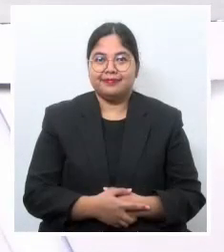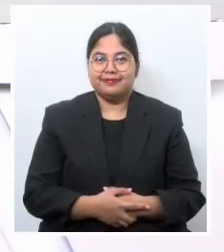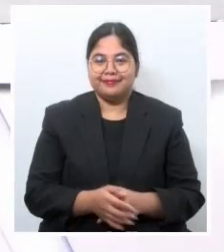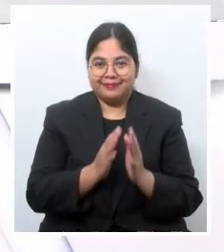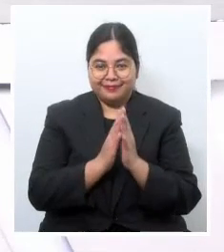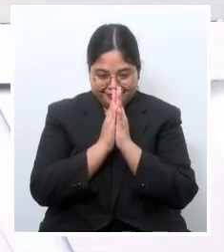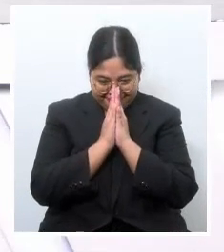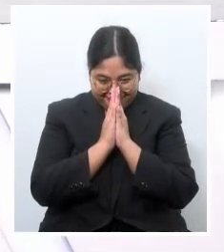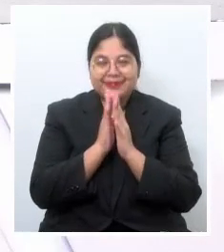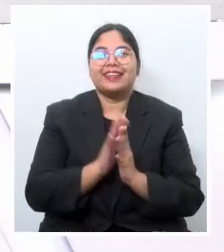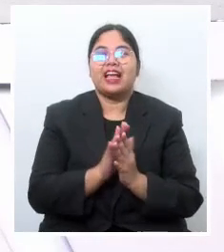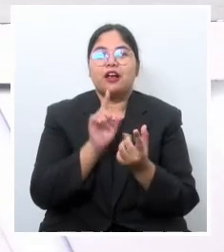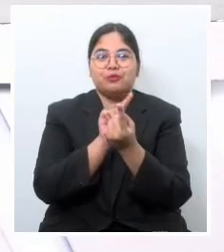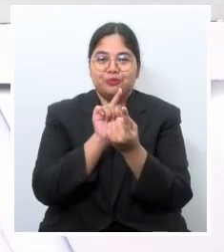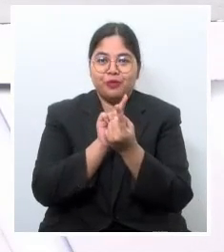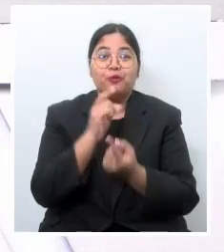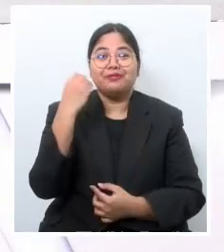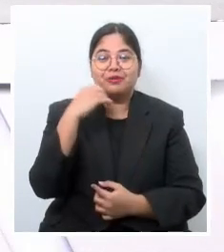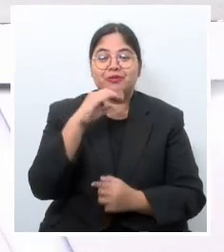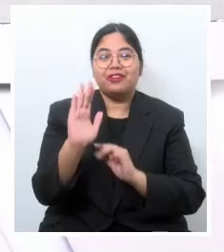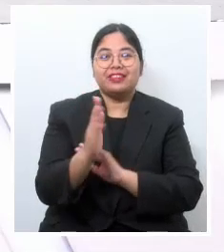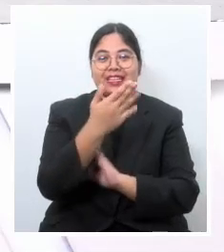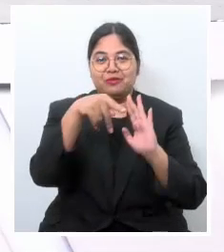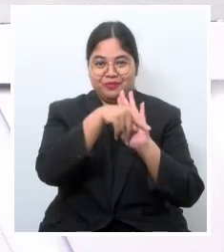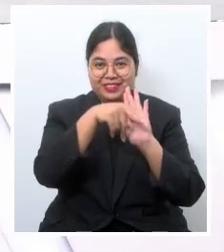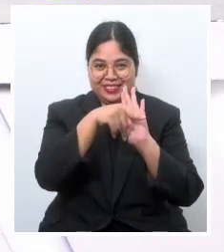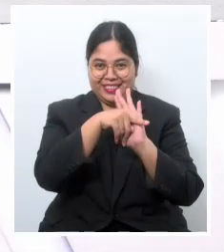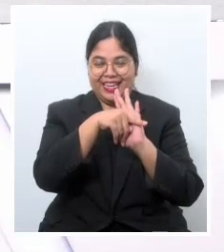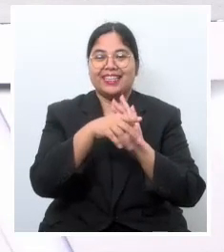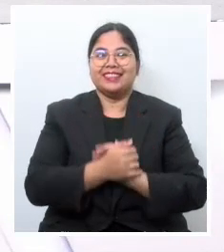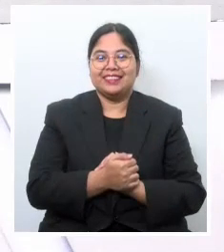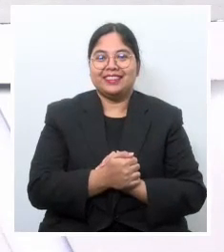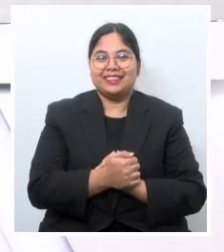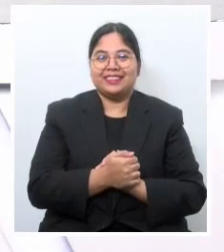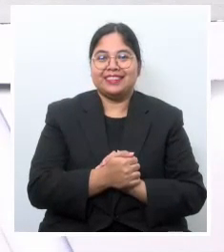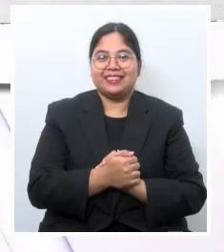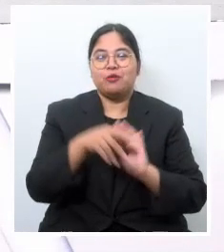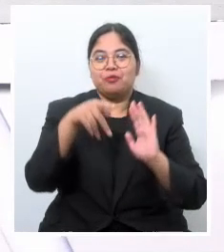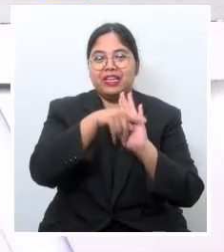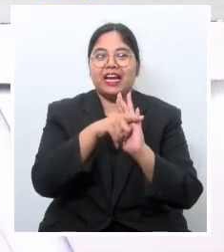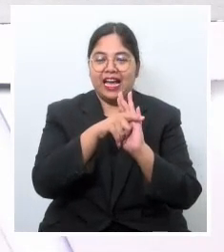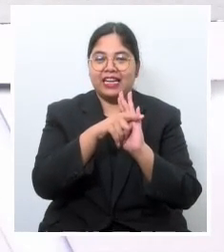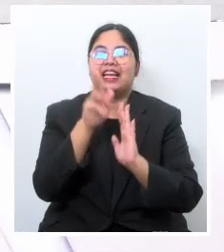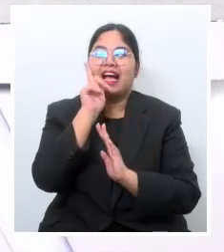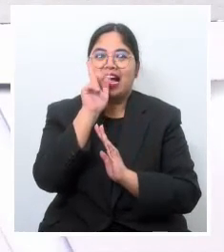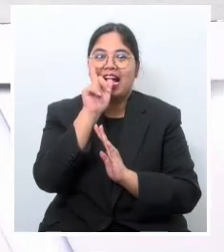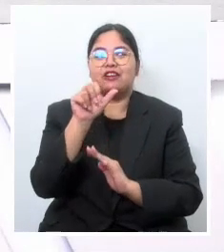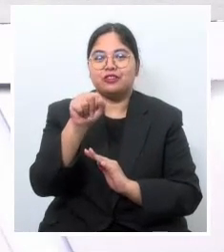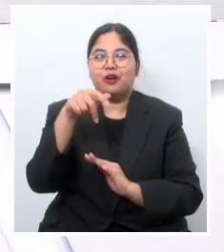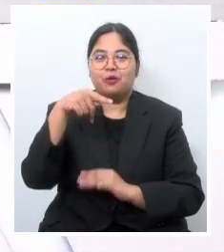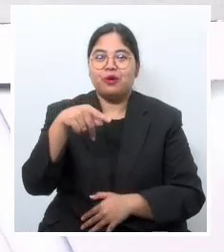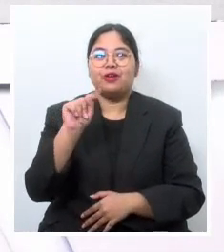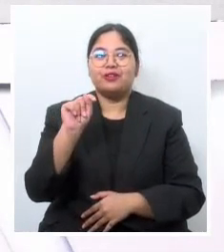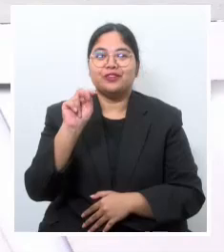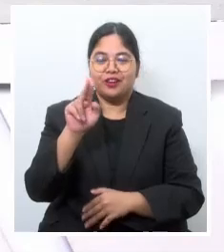สวัสดีค่ะกลับมาพบกันเป็นประจำในทุกเช้าวันพฤหัสบดีแบบนี้นะคะกับรายการพฤหัสดีเช้าข่าวสปฐค่ะที่มาพบกับ